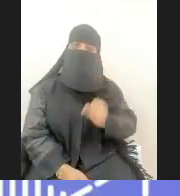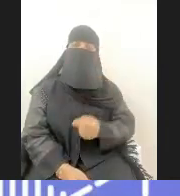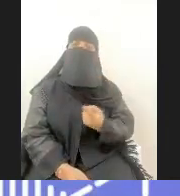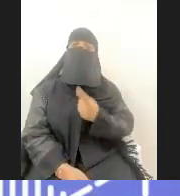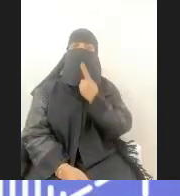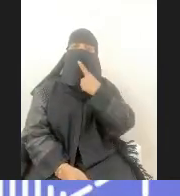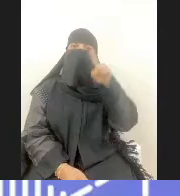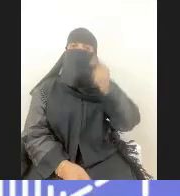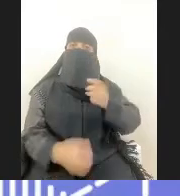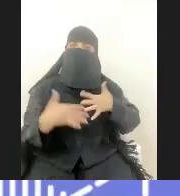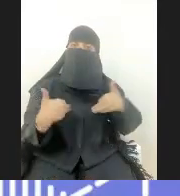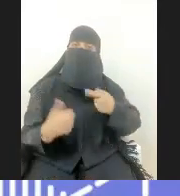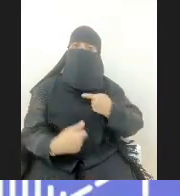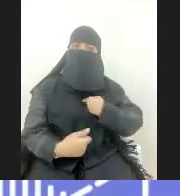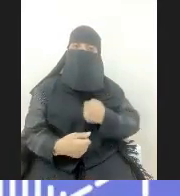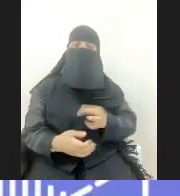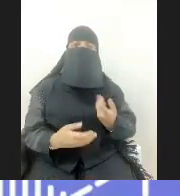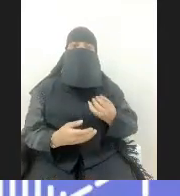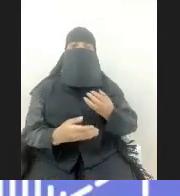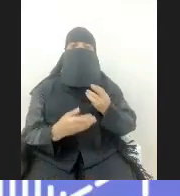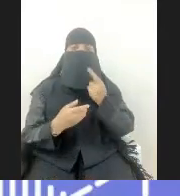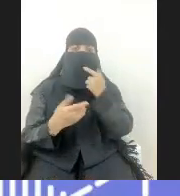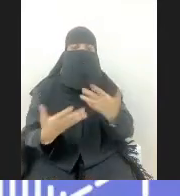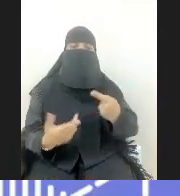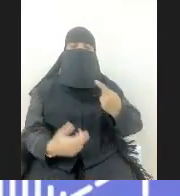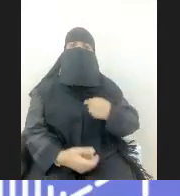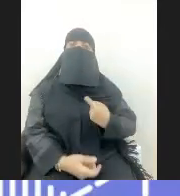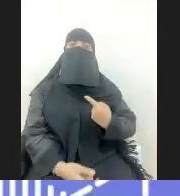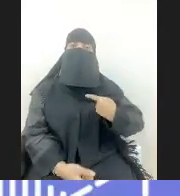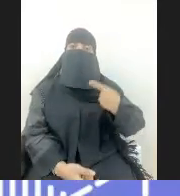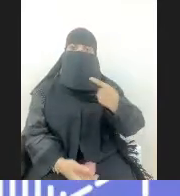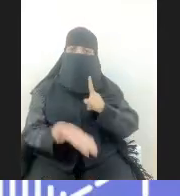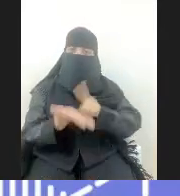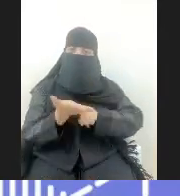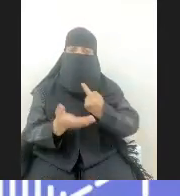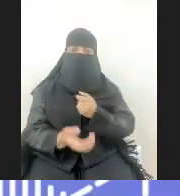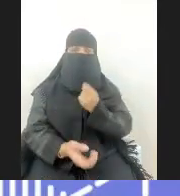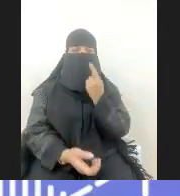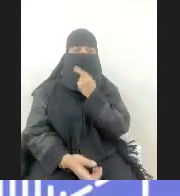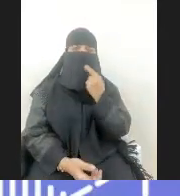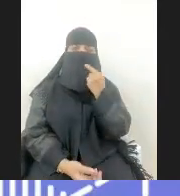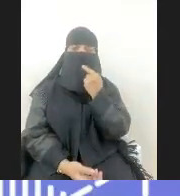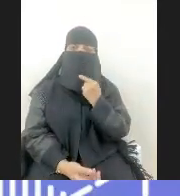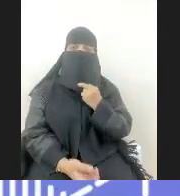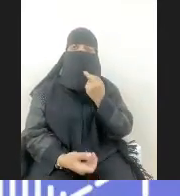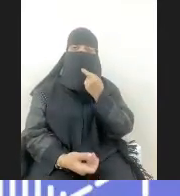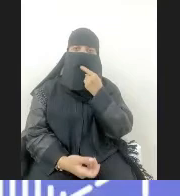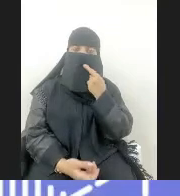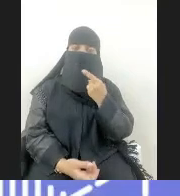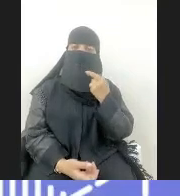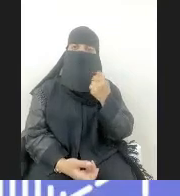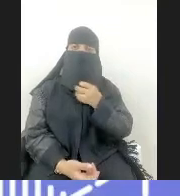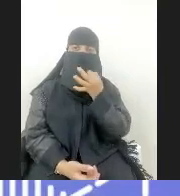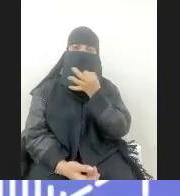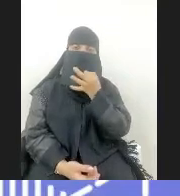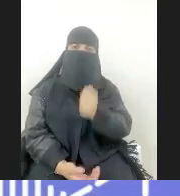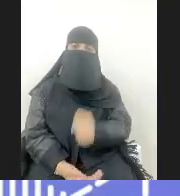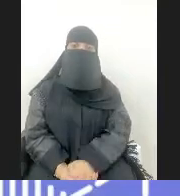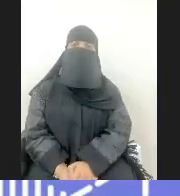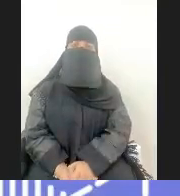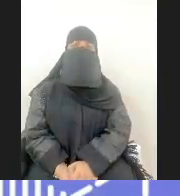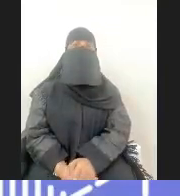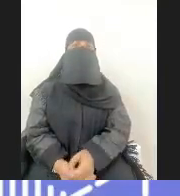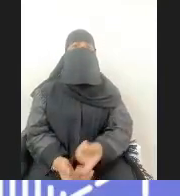صدري ويسر لي أمري واحلل عقدة من لساني يفقهوا قولي. أهلا وسهلا بكم جميعا في الجلسة الثانية والأخيرة من